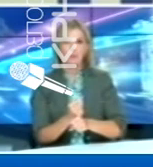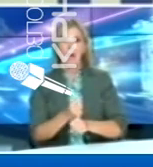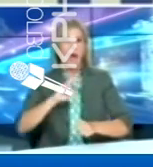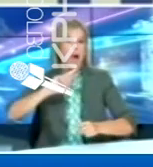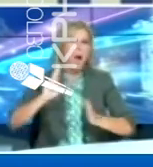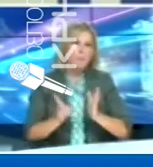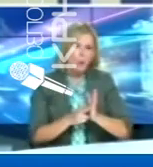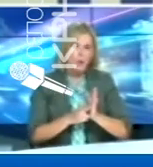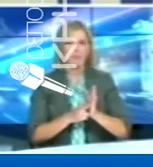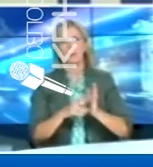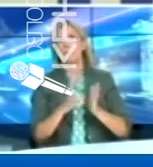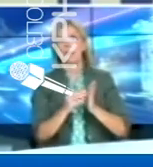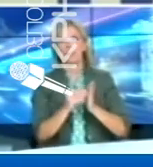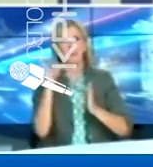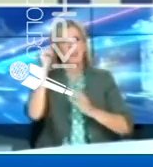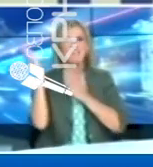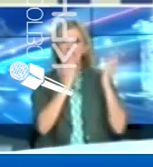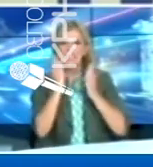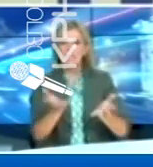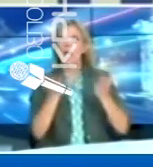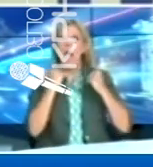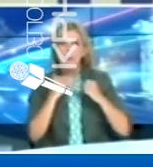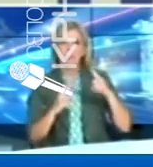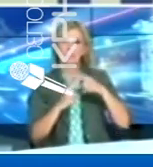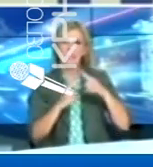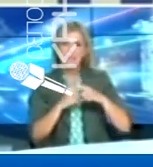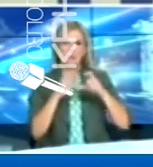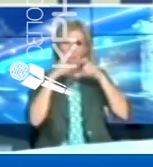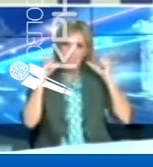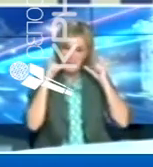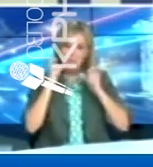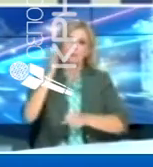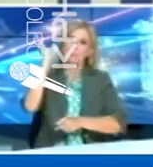απαγόρευση παρακολούθησης μαθημάτων για μαθητές-φοιτητές και απαγόρευση μετακίνησης για τους ταξιδιώτες.